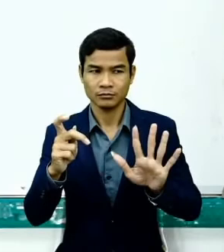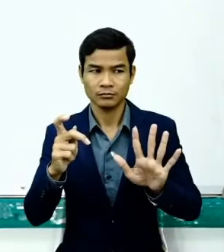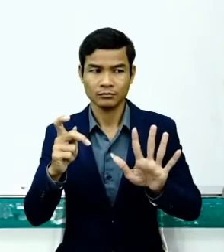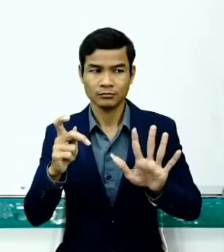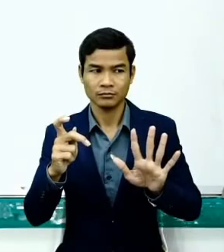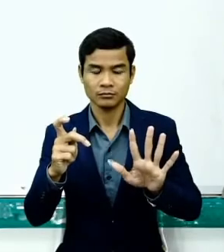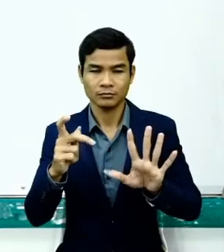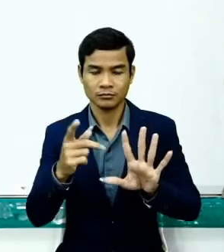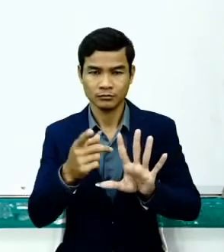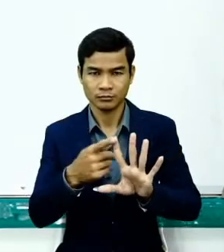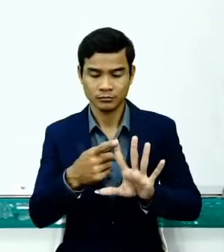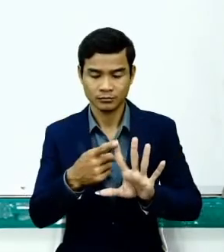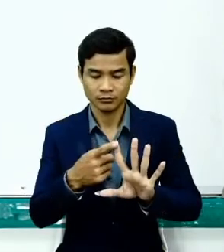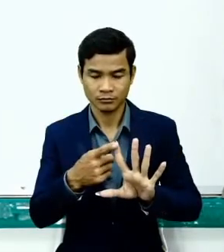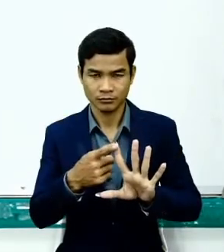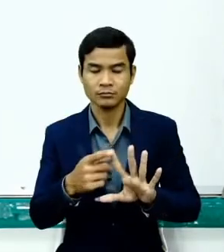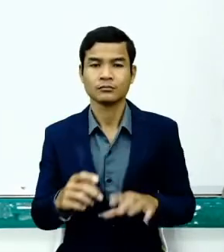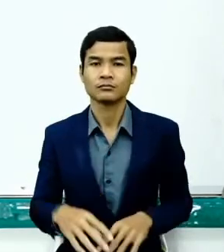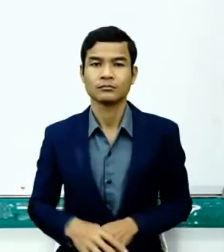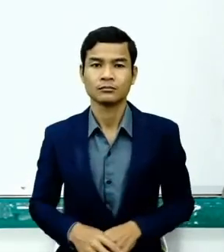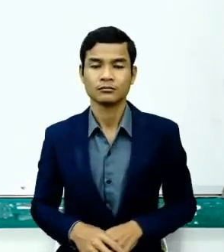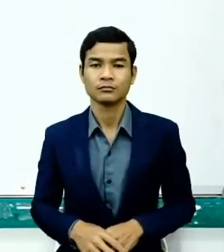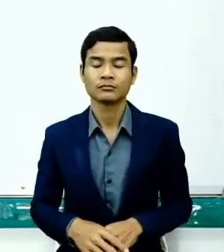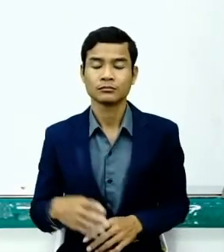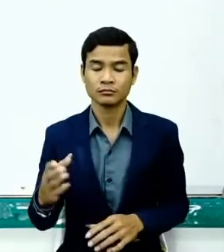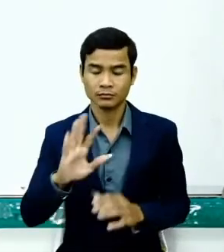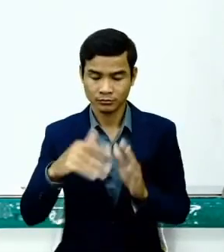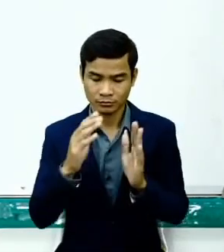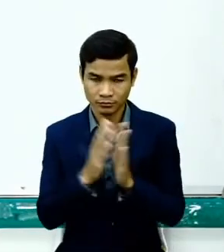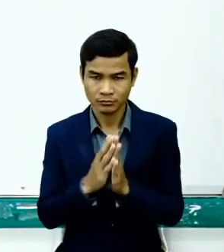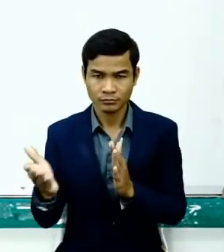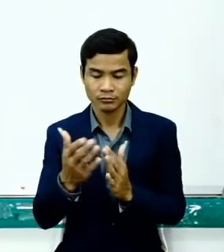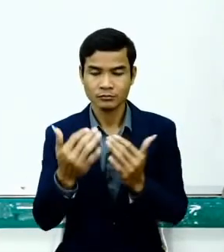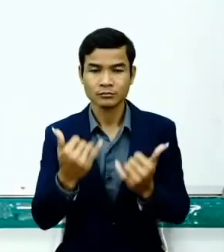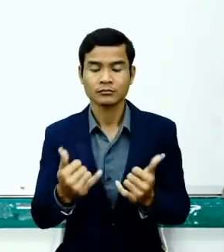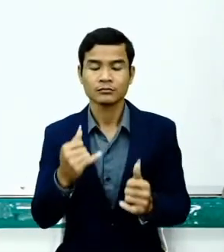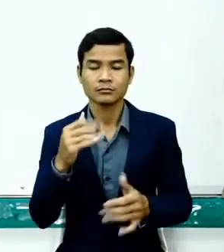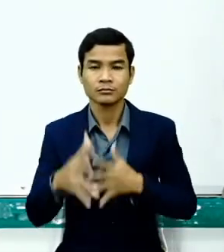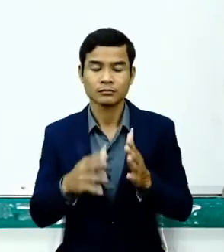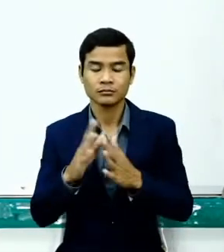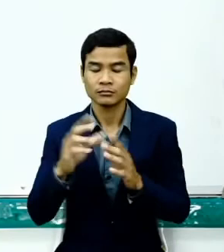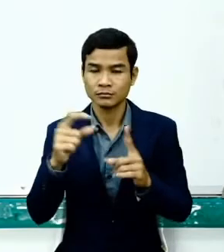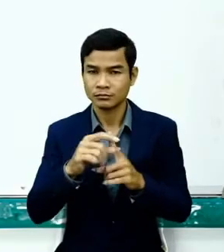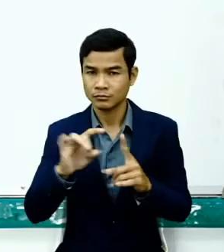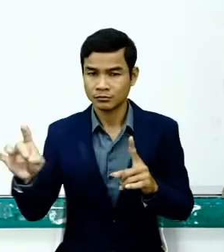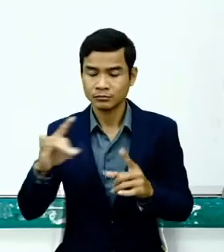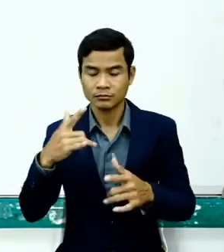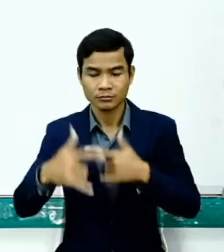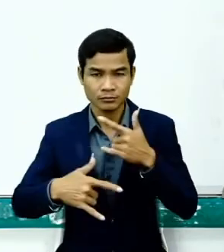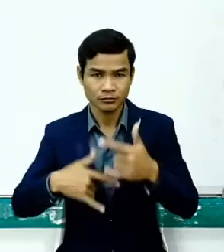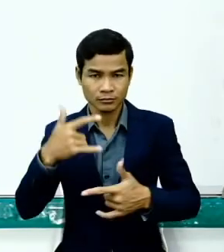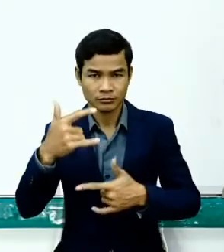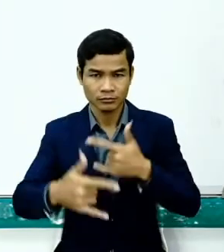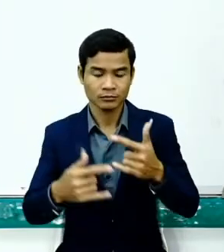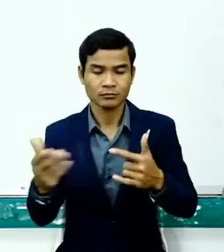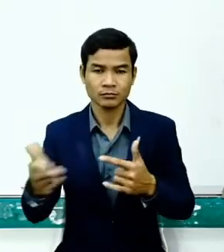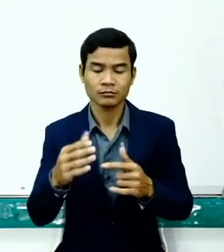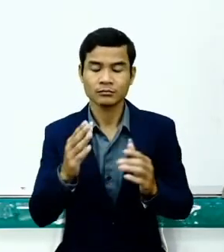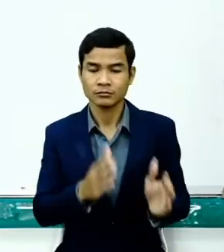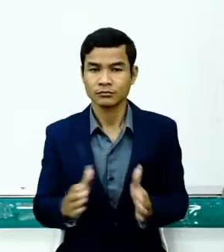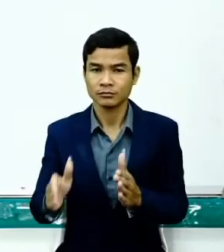អីគីចាអរគុណកូនឥឡូវកូនត្រៀមខ្លួនអានព្យាង្គបន្តទៀតណាឥឡូវយើ